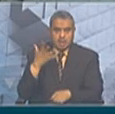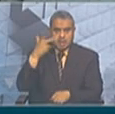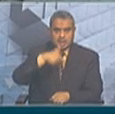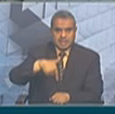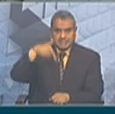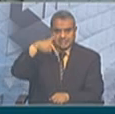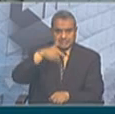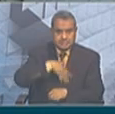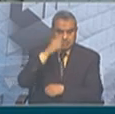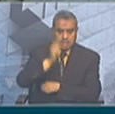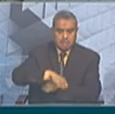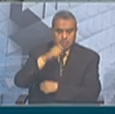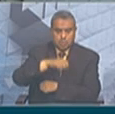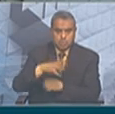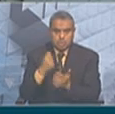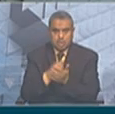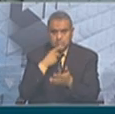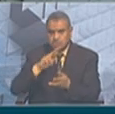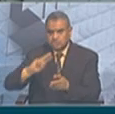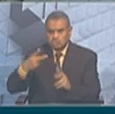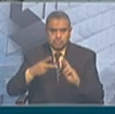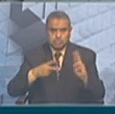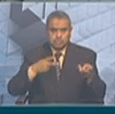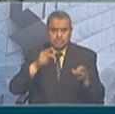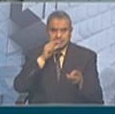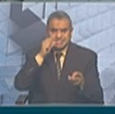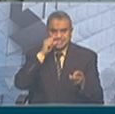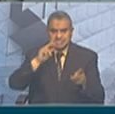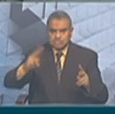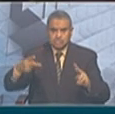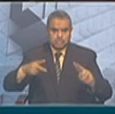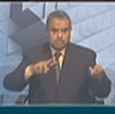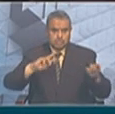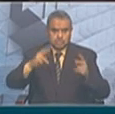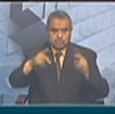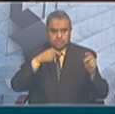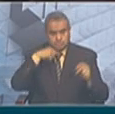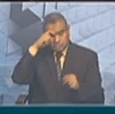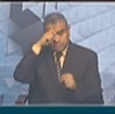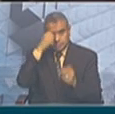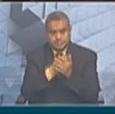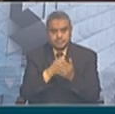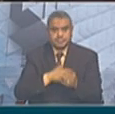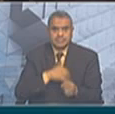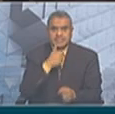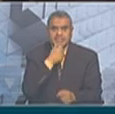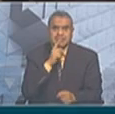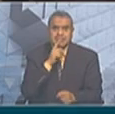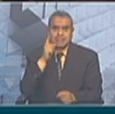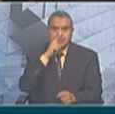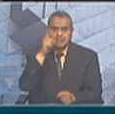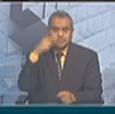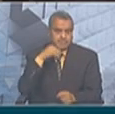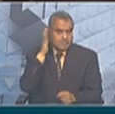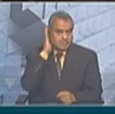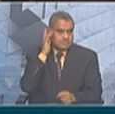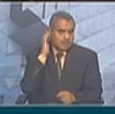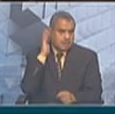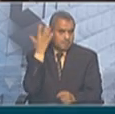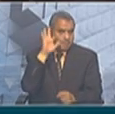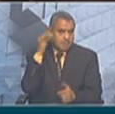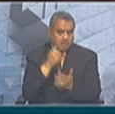قضاة محافظين مقابل ثلاثة ليبراليين. إيمي الكاثوليكية المتدينة